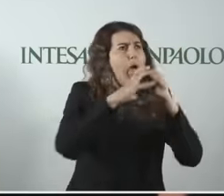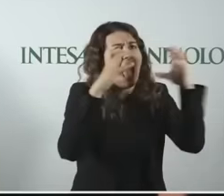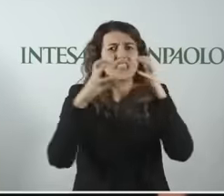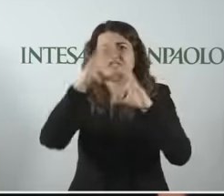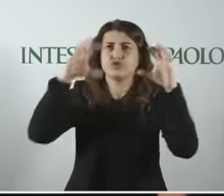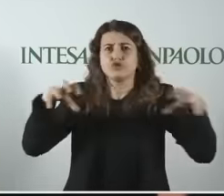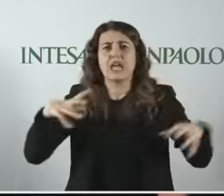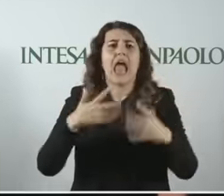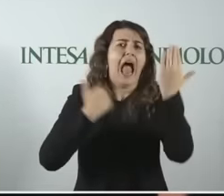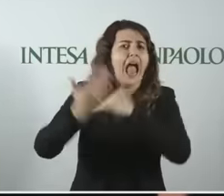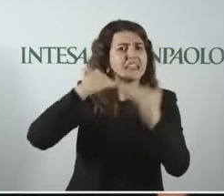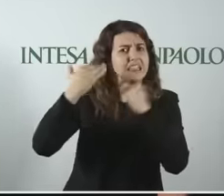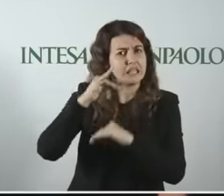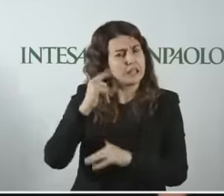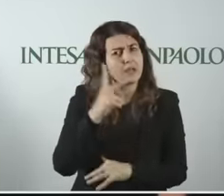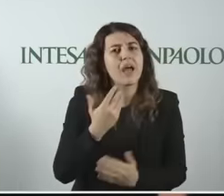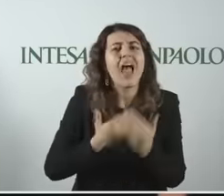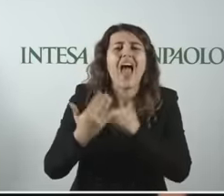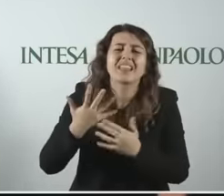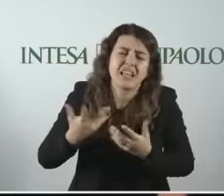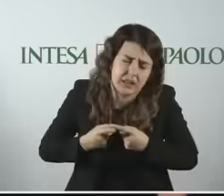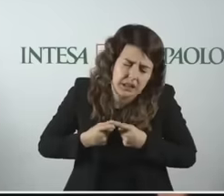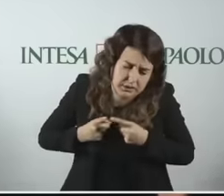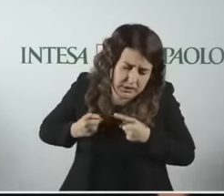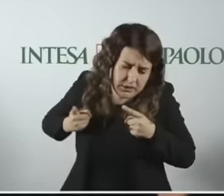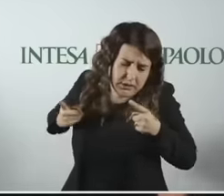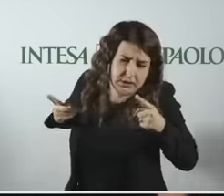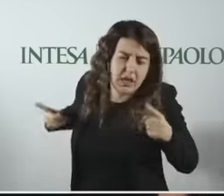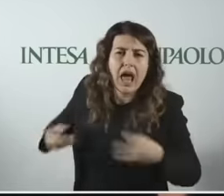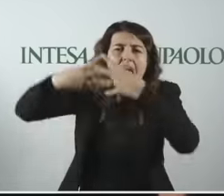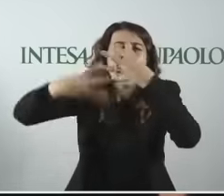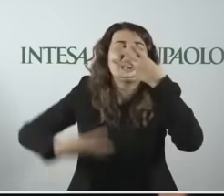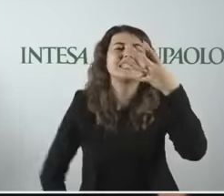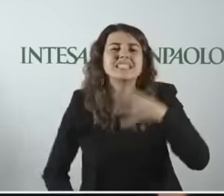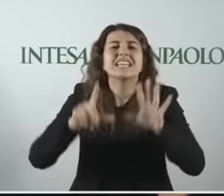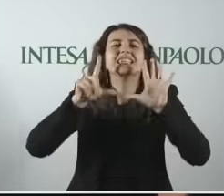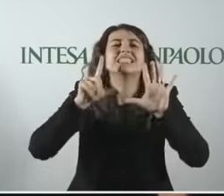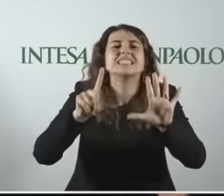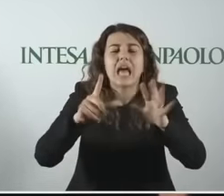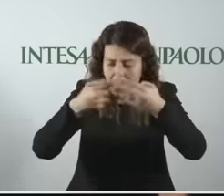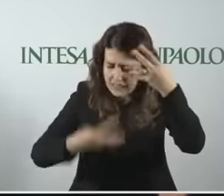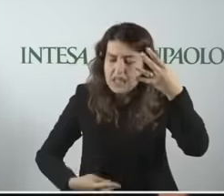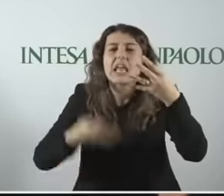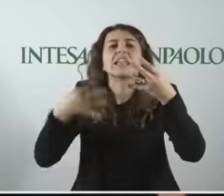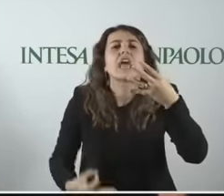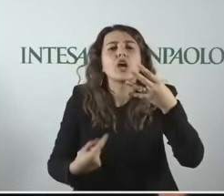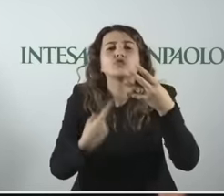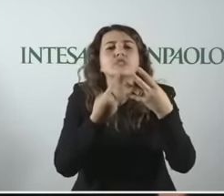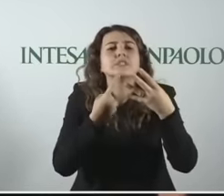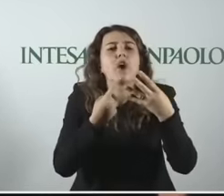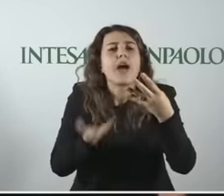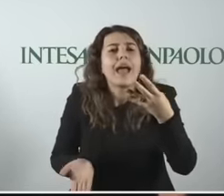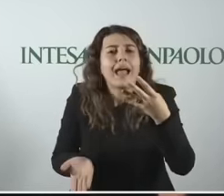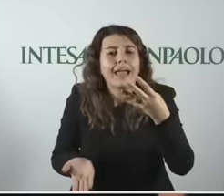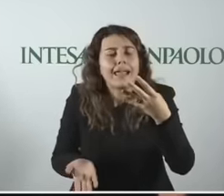e quindi ma l'antichità è lunga la lista delle sette meraviglie del mondo è stata stabilita nel mondo ellenistico